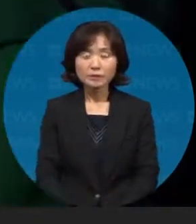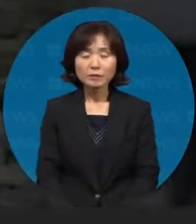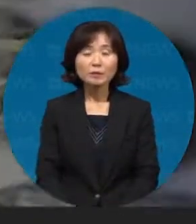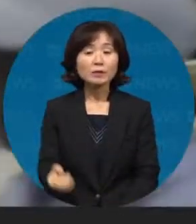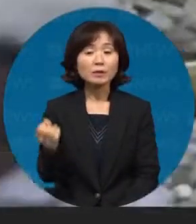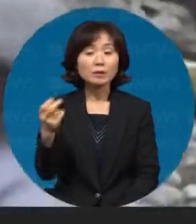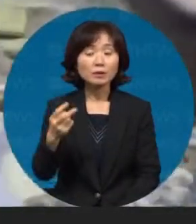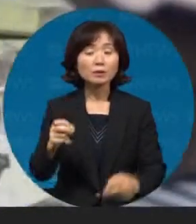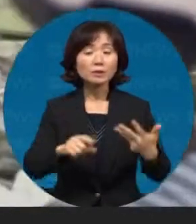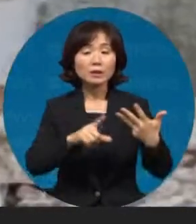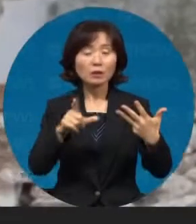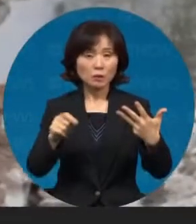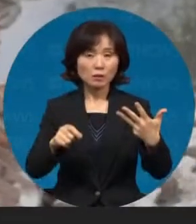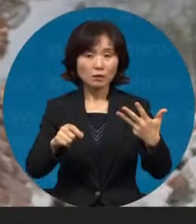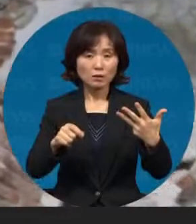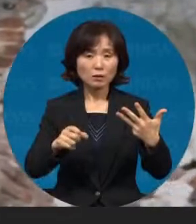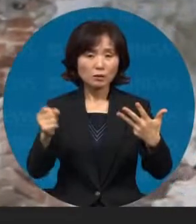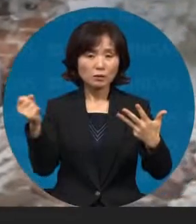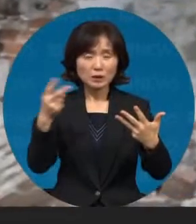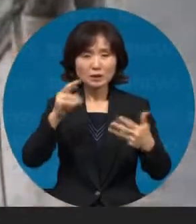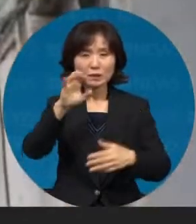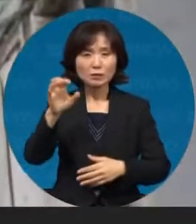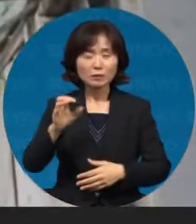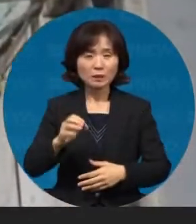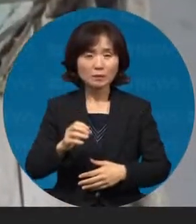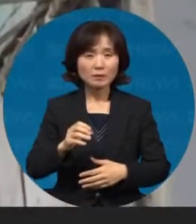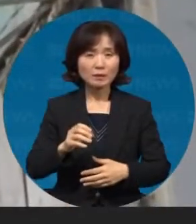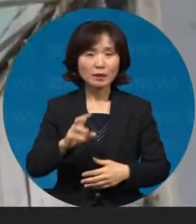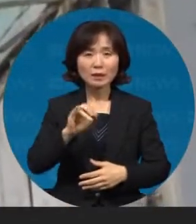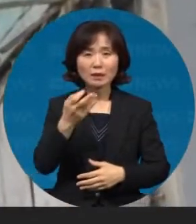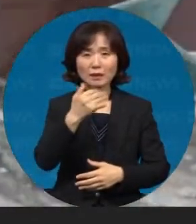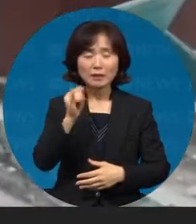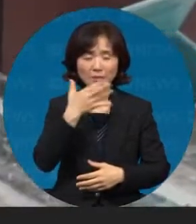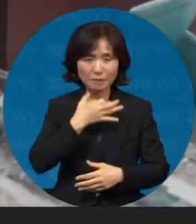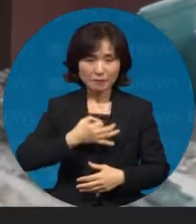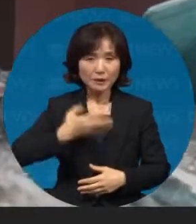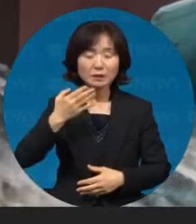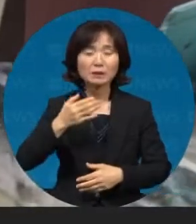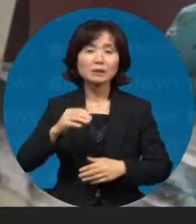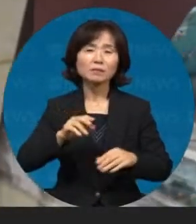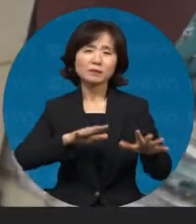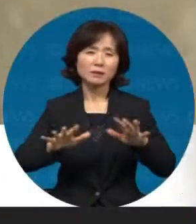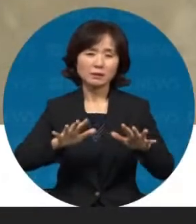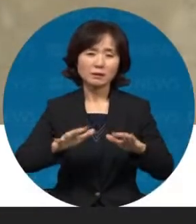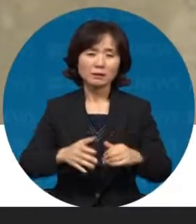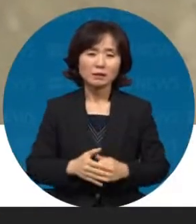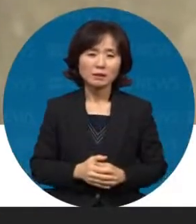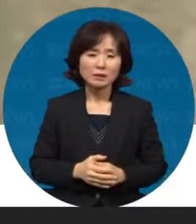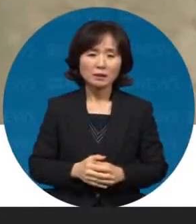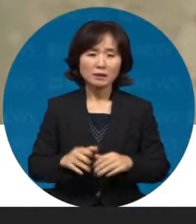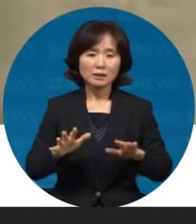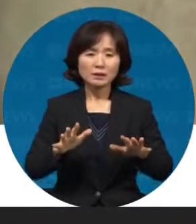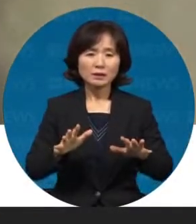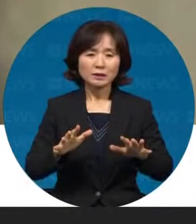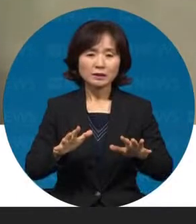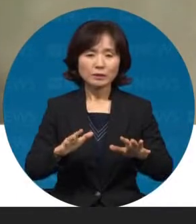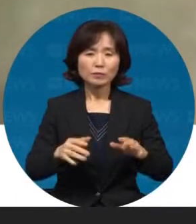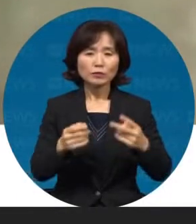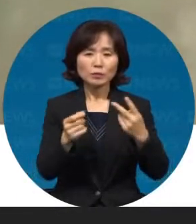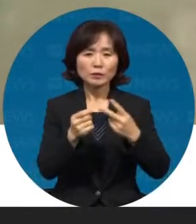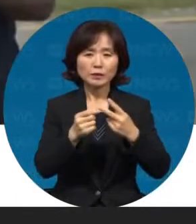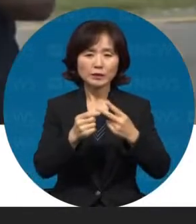그리고 8월의 한가운데서 또다시 되풀이된 IT의 비극. We just activated our second kitchen here